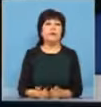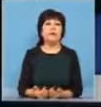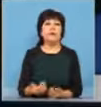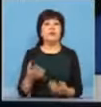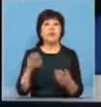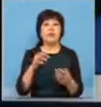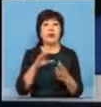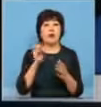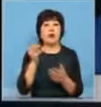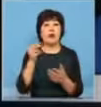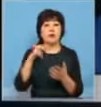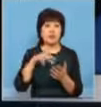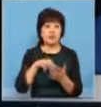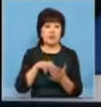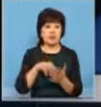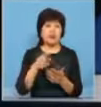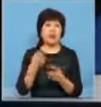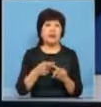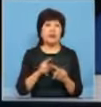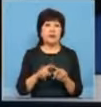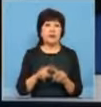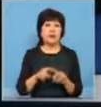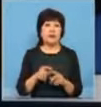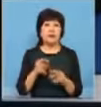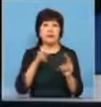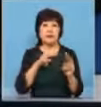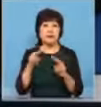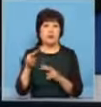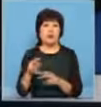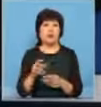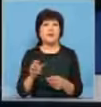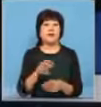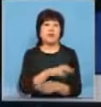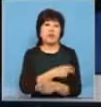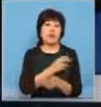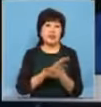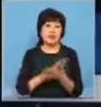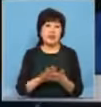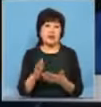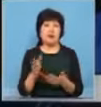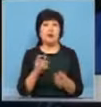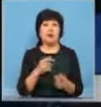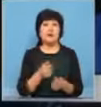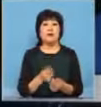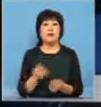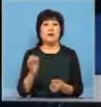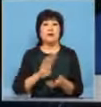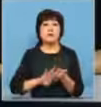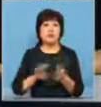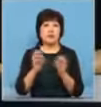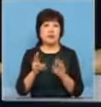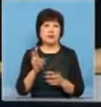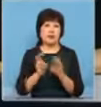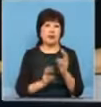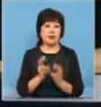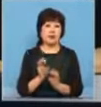которые учитываются, это соблюдение санитарии, гигиены, техника безопасности на предприятии.